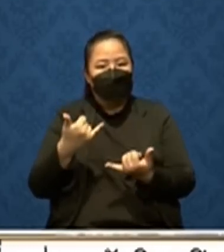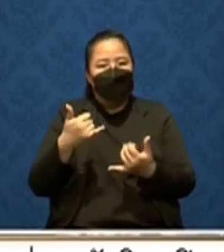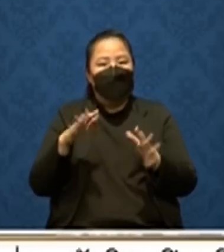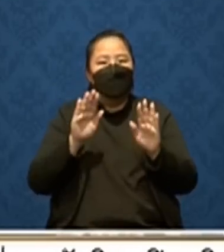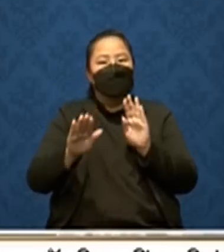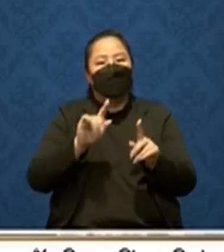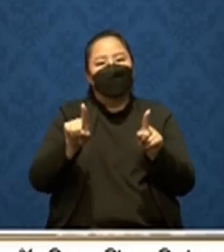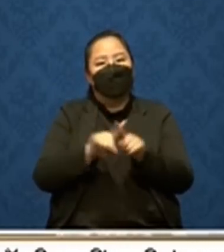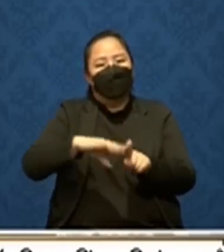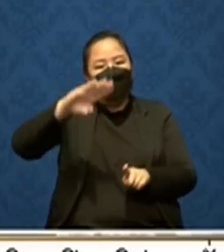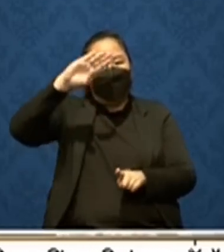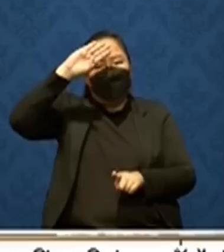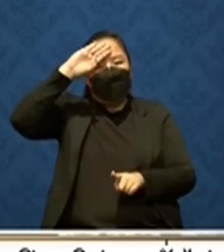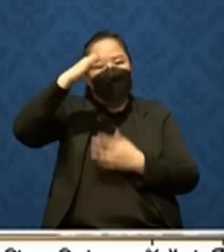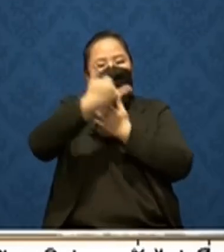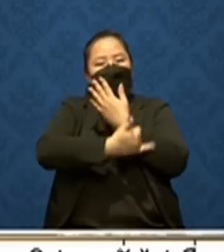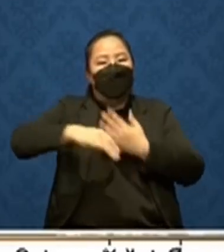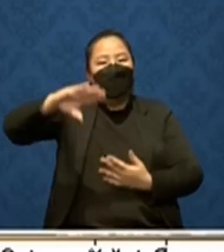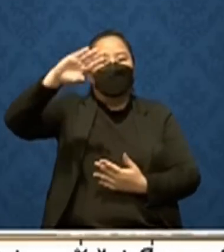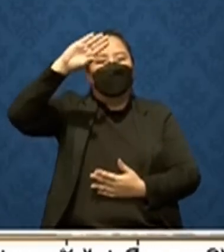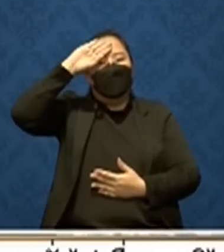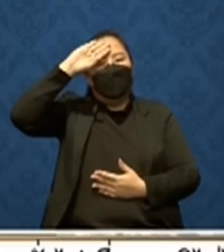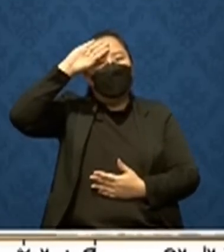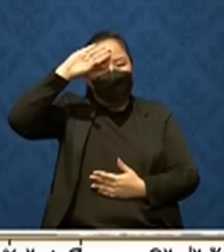ประเทศที่ป่วยครับอ่า